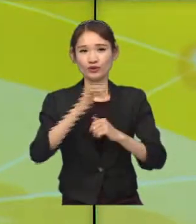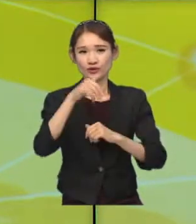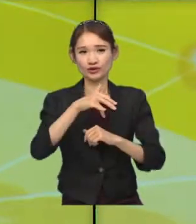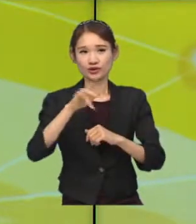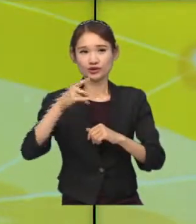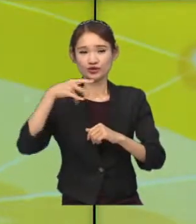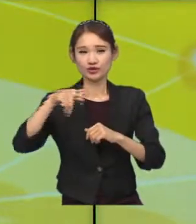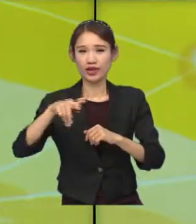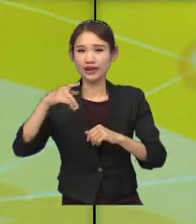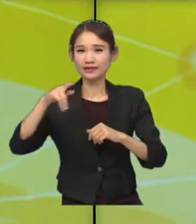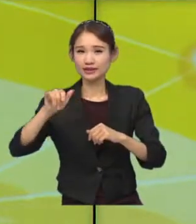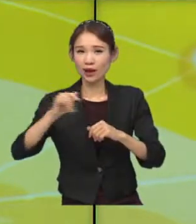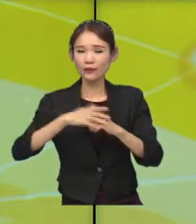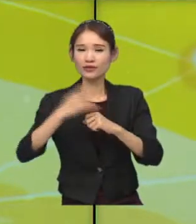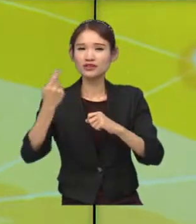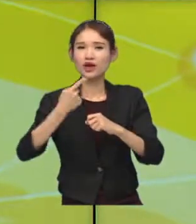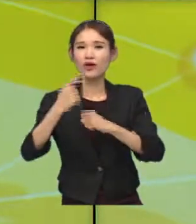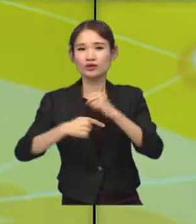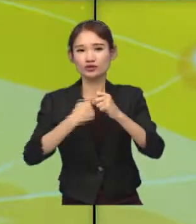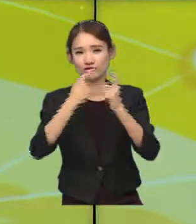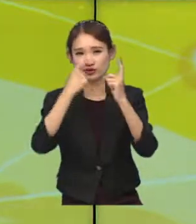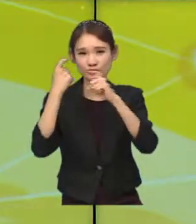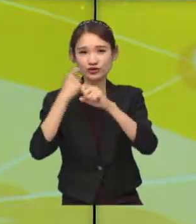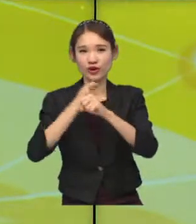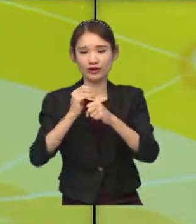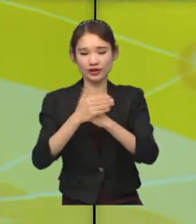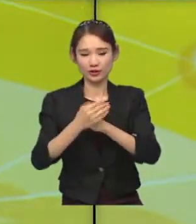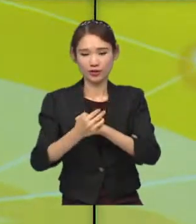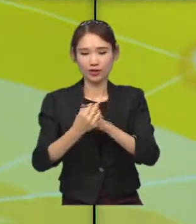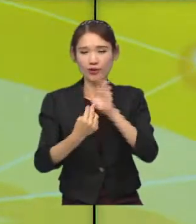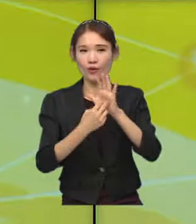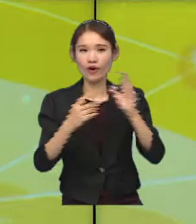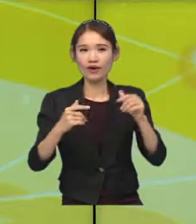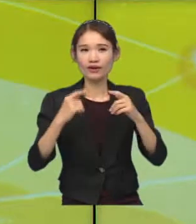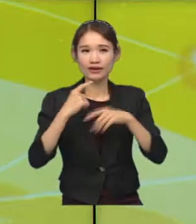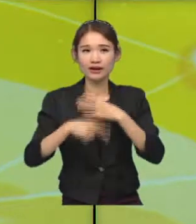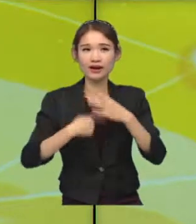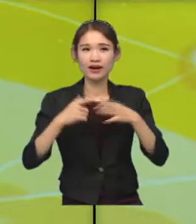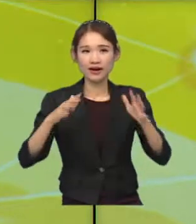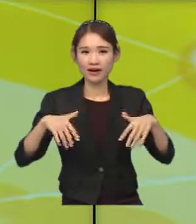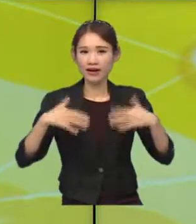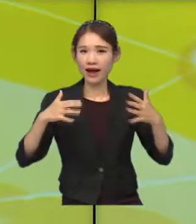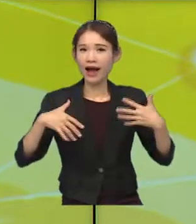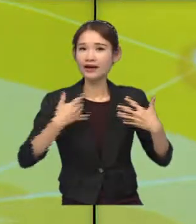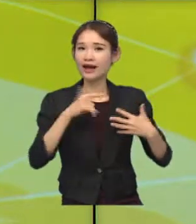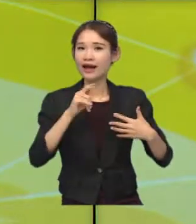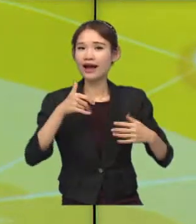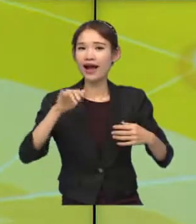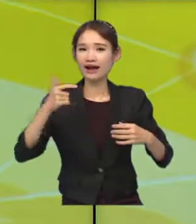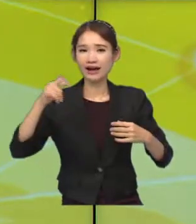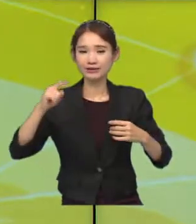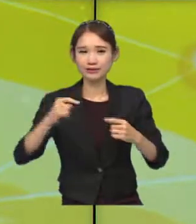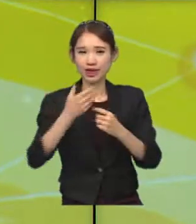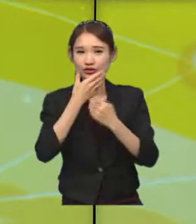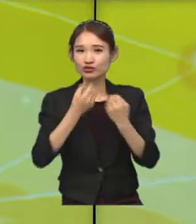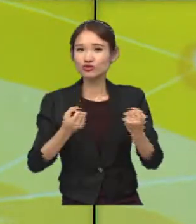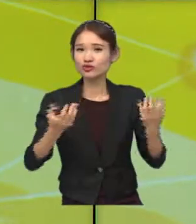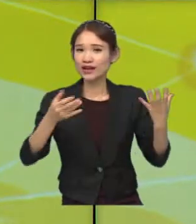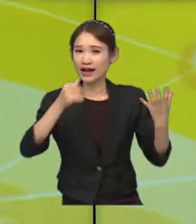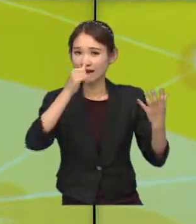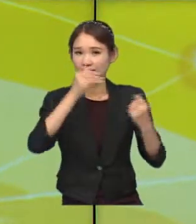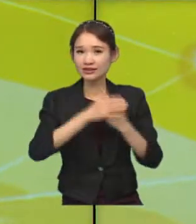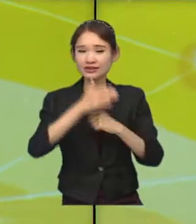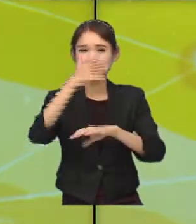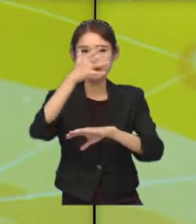천년 천추 년 이잖아요 그래서 어 관악구 에서는 가을에 강감찬 축제도 성대하게 열 계획이라고 하는데 그런